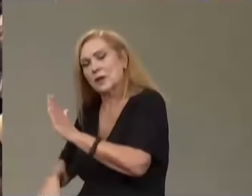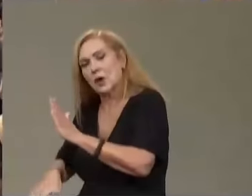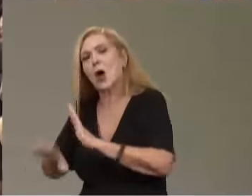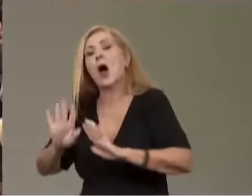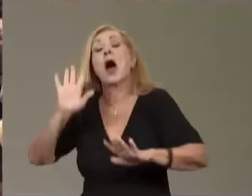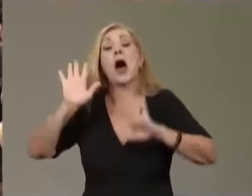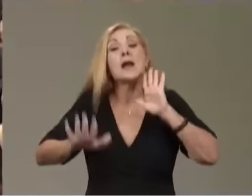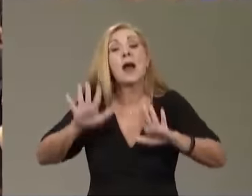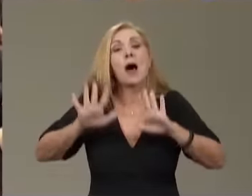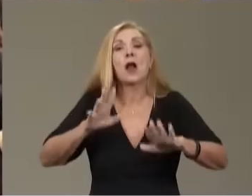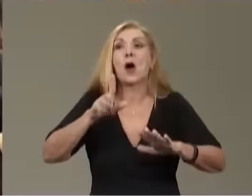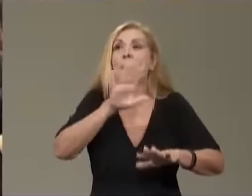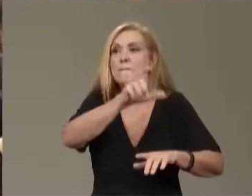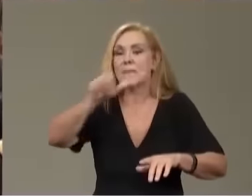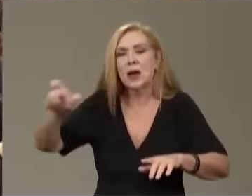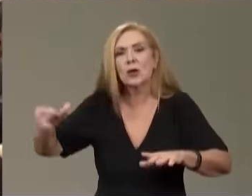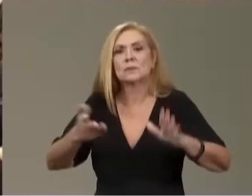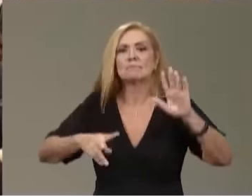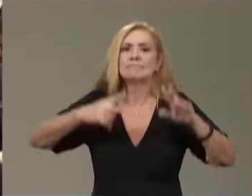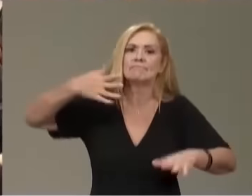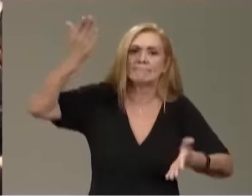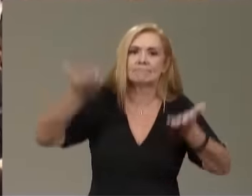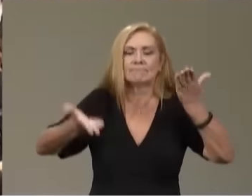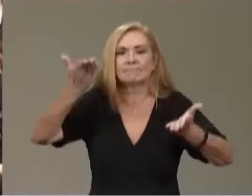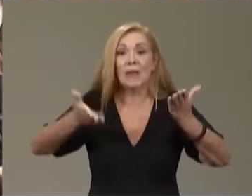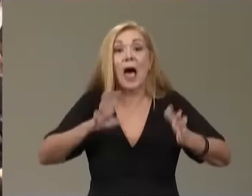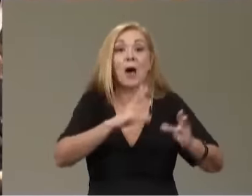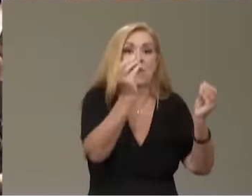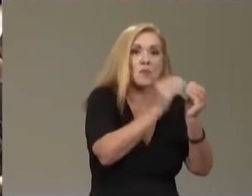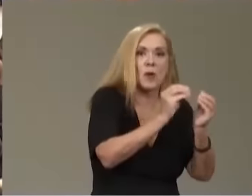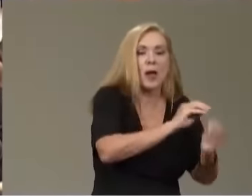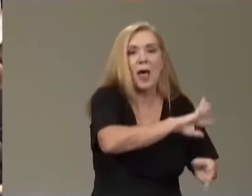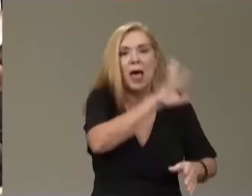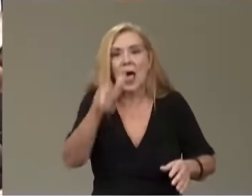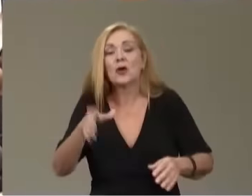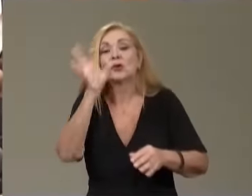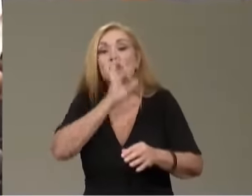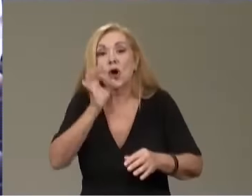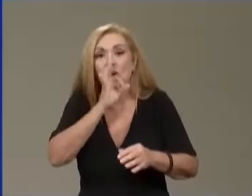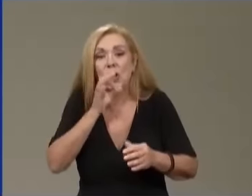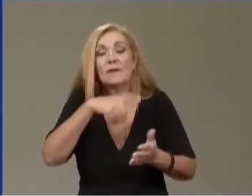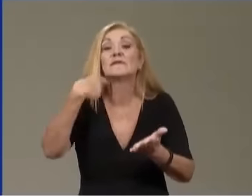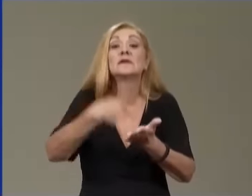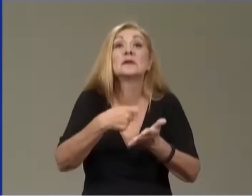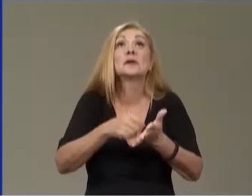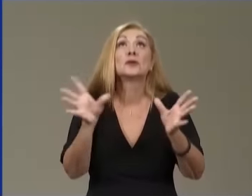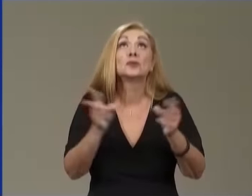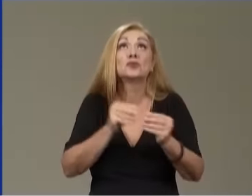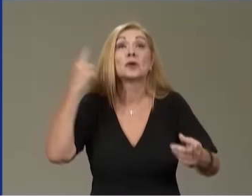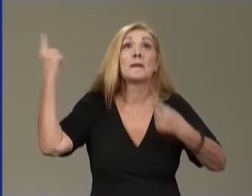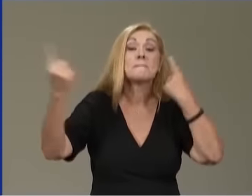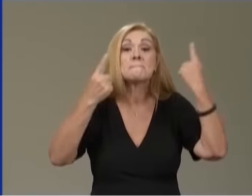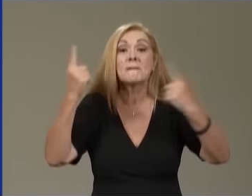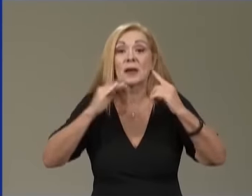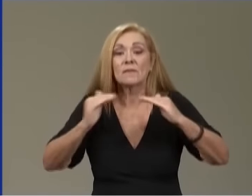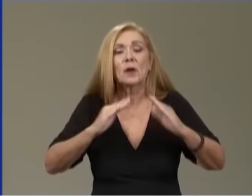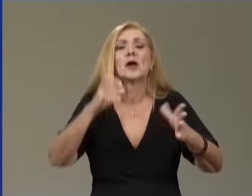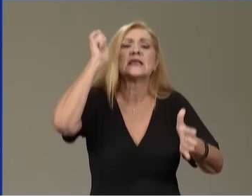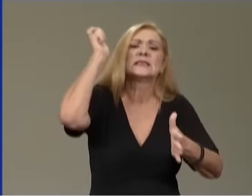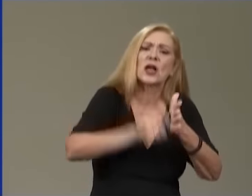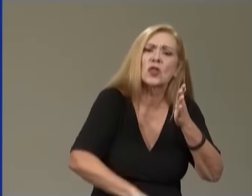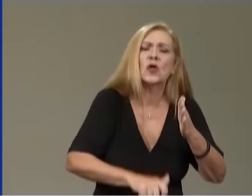ένα περίοδο. Ενώ από τον Απρίλιο ως τον Οκτώβριο αυξάνεται το τέλος της ανθεκτικότητας στην κλιματική κρίση αναλογικά για ξενοδοχεία, για